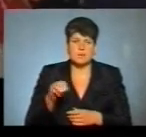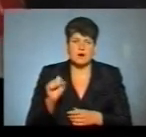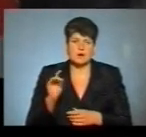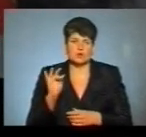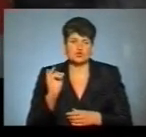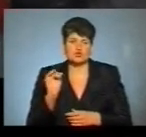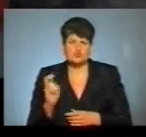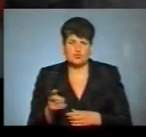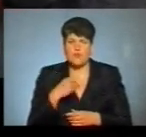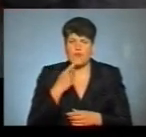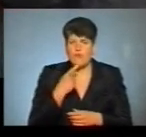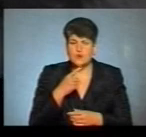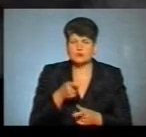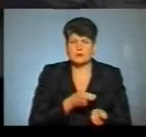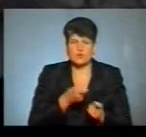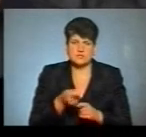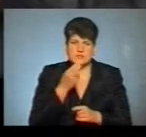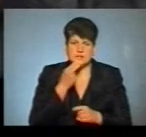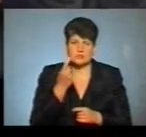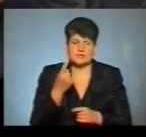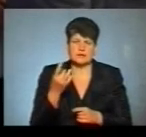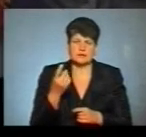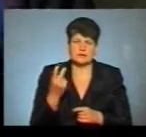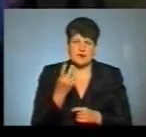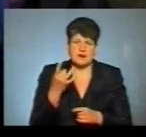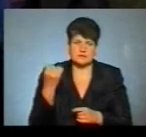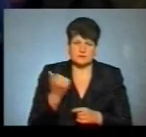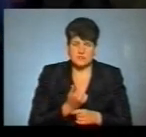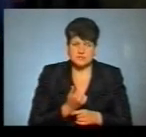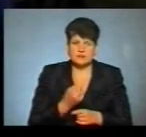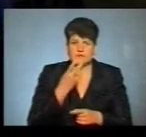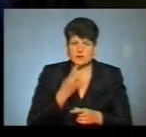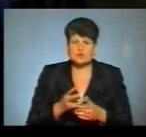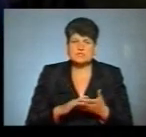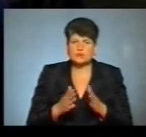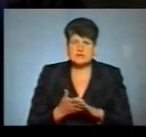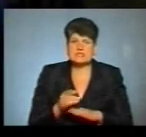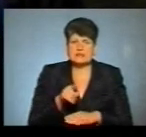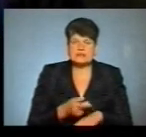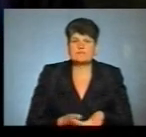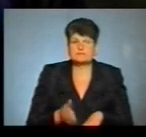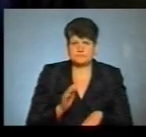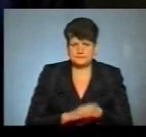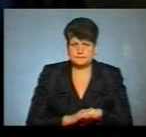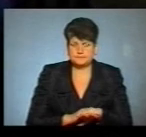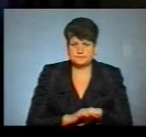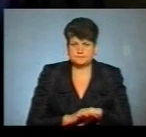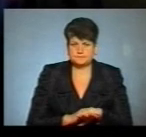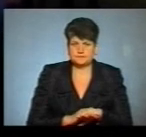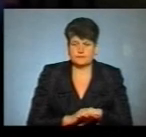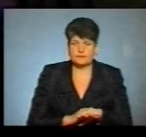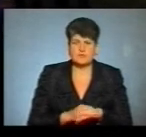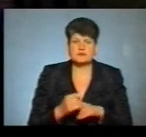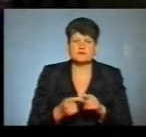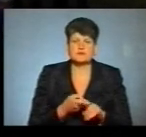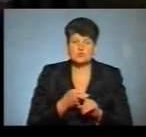карантину розвозитимуть обіди безхатькам двічі на тиждень. Очевидно, ситуація є для них скрутна. Ми це